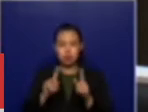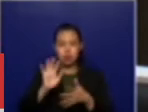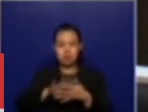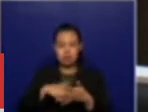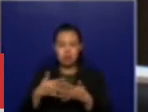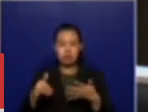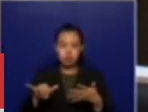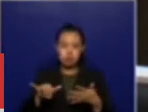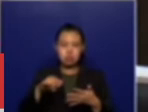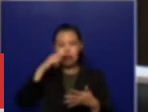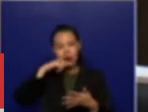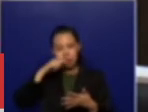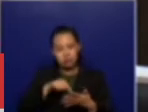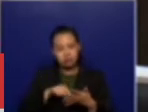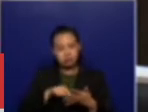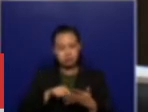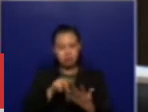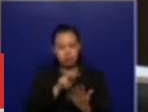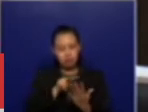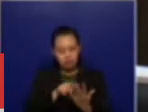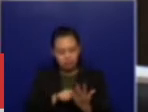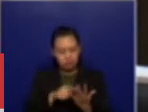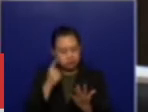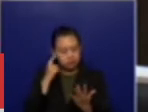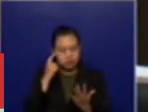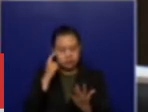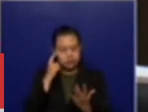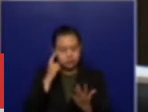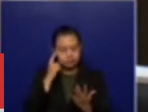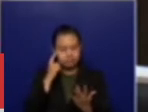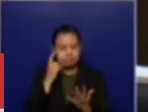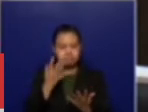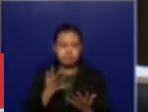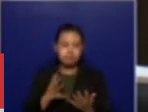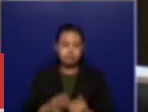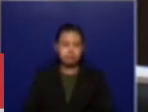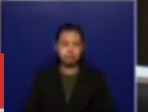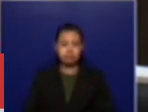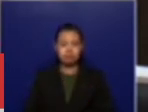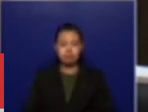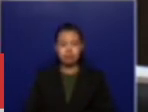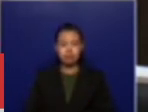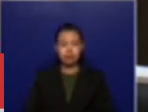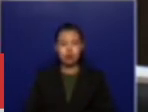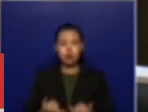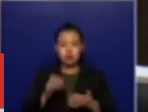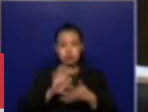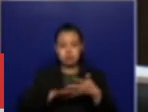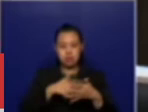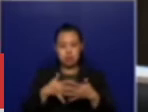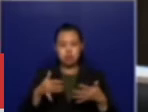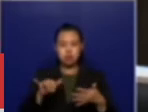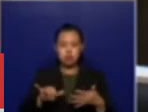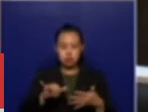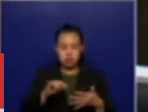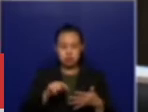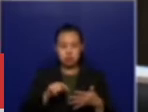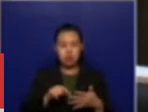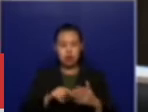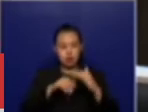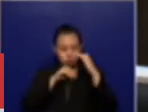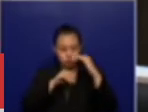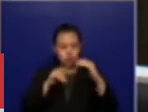เจออะไรบ้างครับผมคิดไม่ออกจริงๆครับวันนี้ถ้าท่านจะกำหนดยุทธศาสตร์ต้องมีเป้าหมายชัดเจนครับอะไร